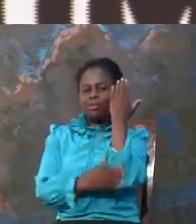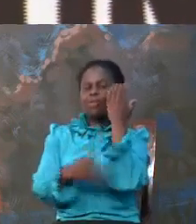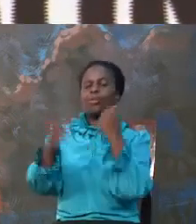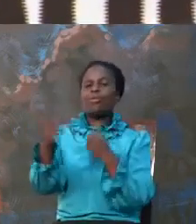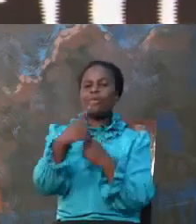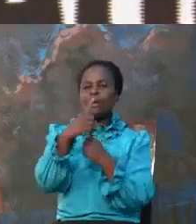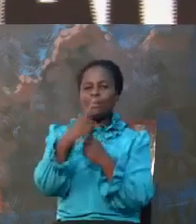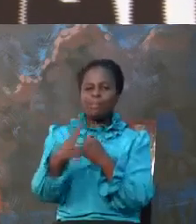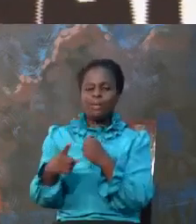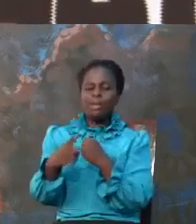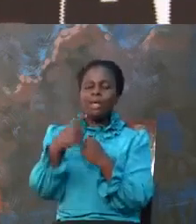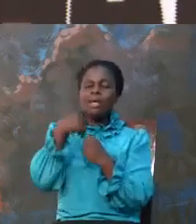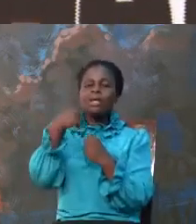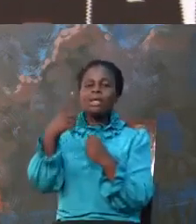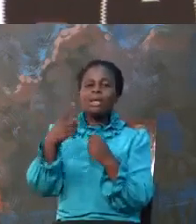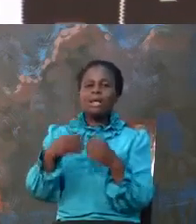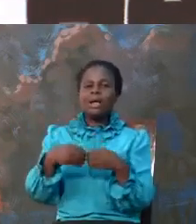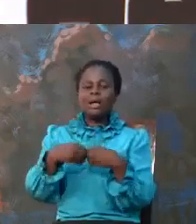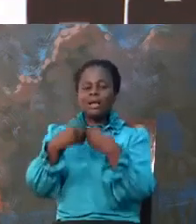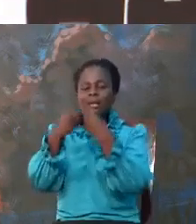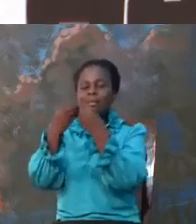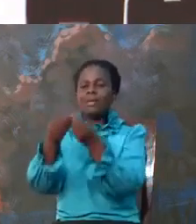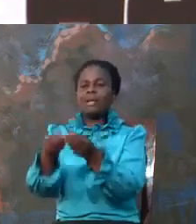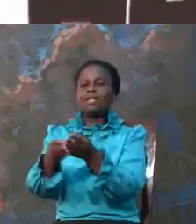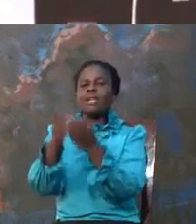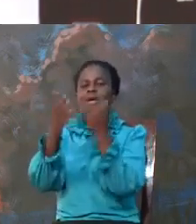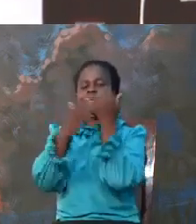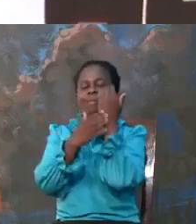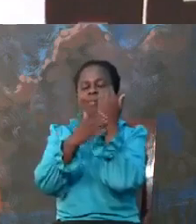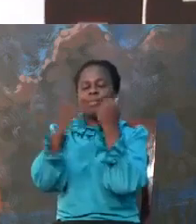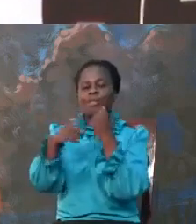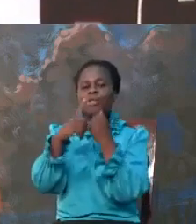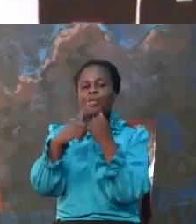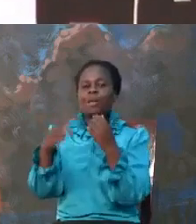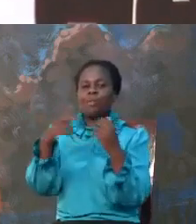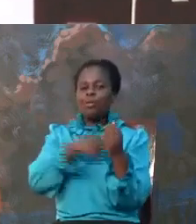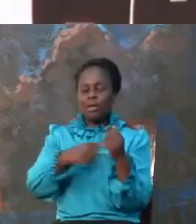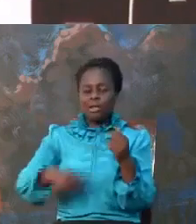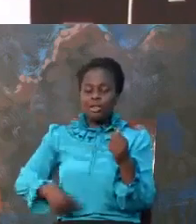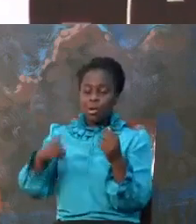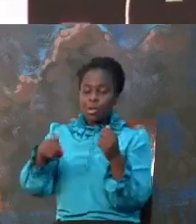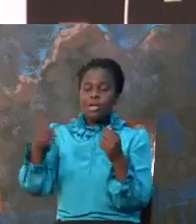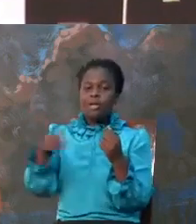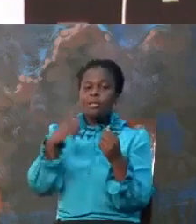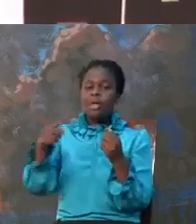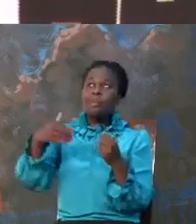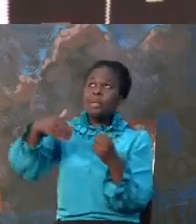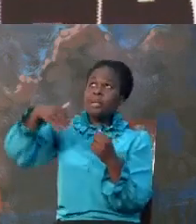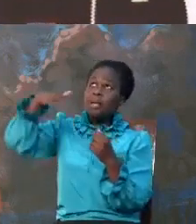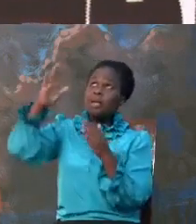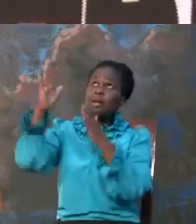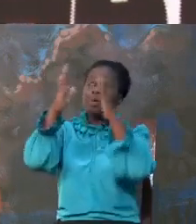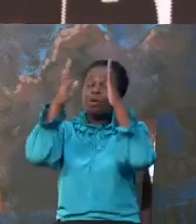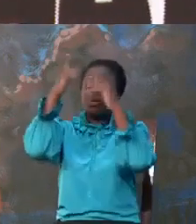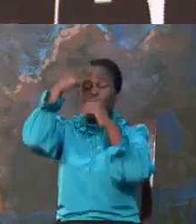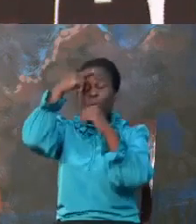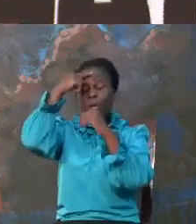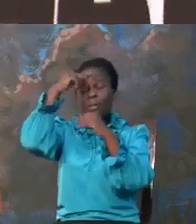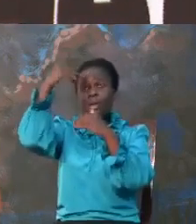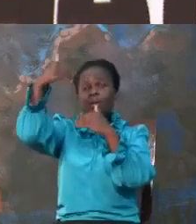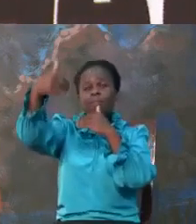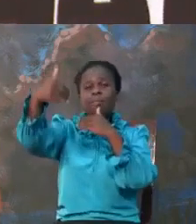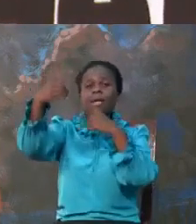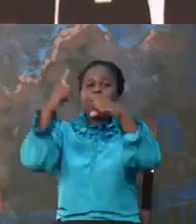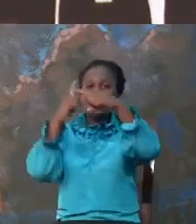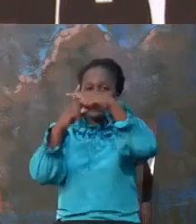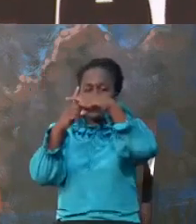dhambi, kila anayeleta dhambi kwa Kristo, ile dhambi inaenda mbinguni kwa imani na inakwenda mbele ya hekalu,